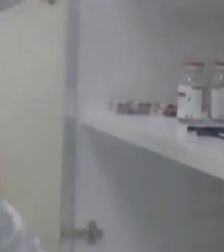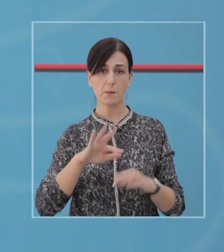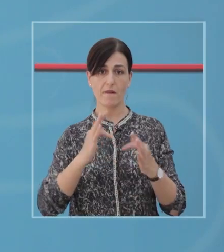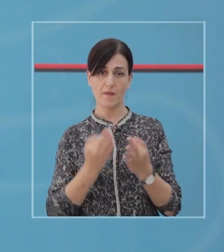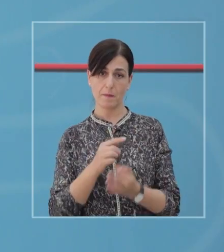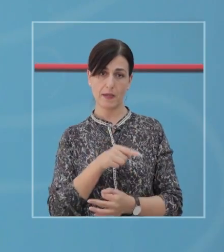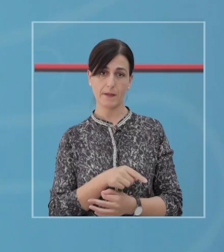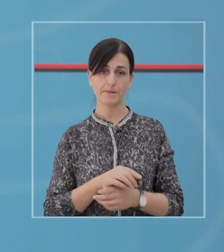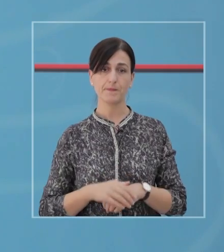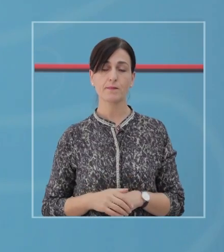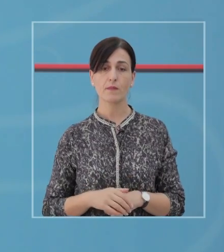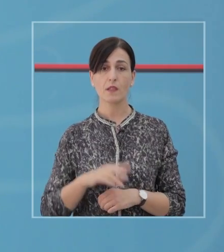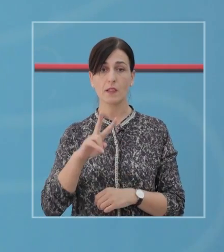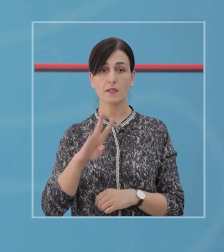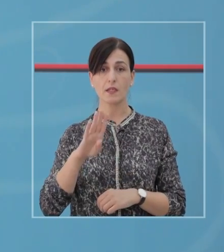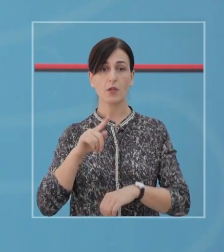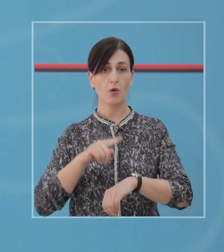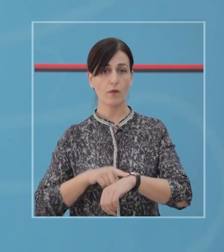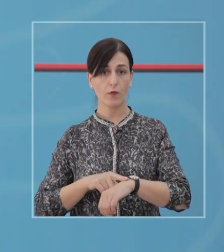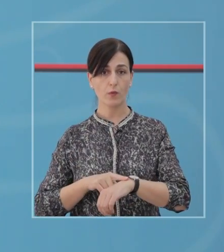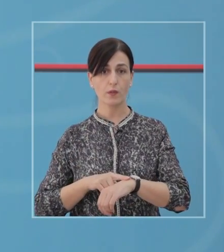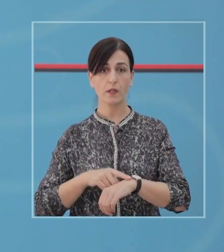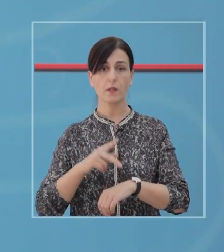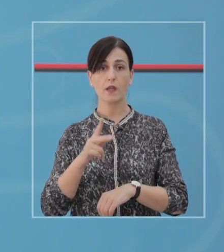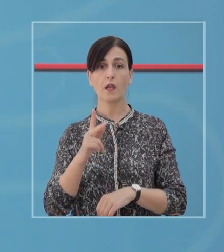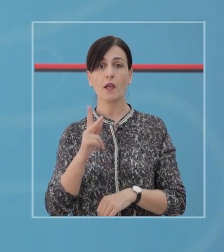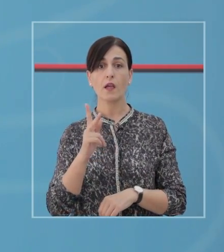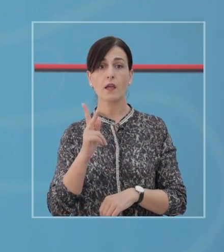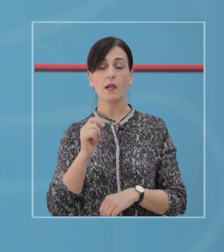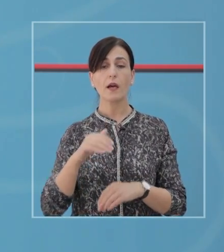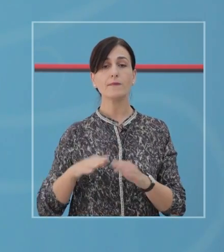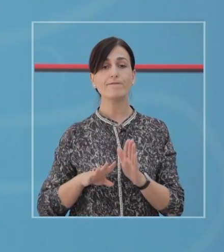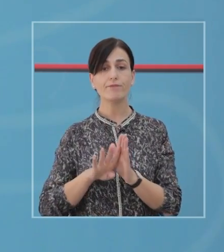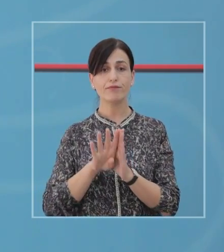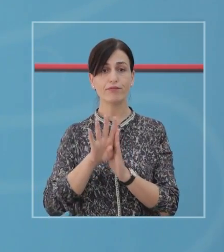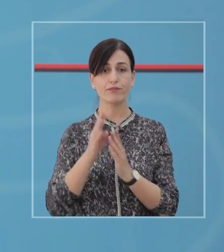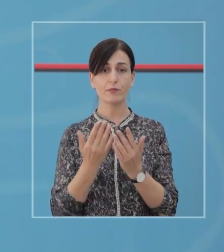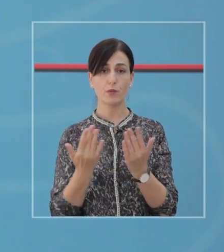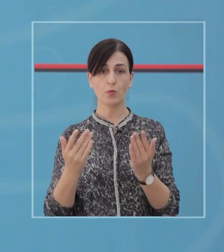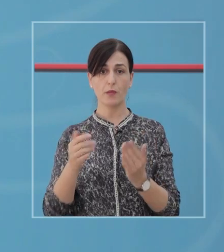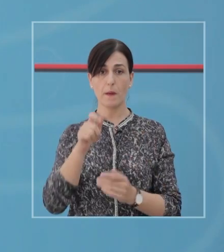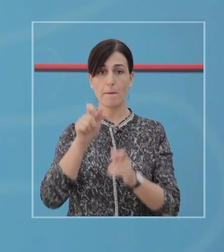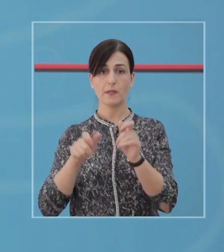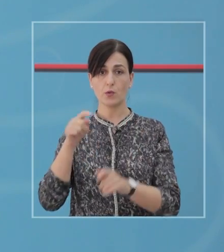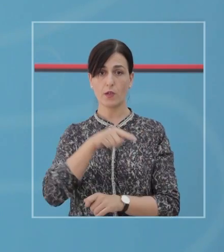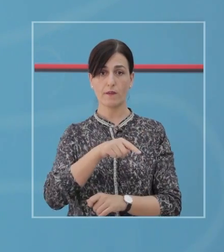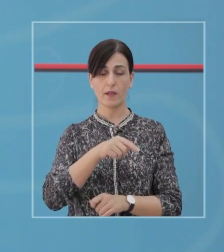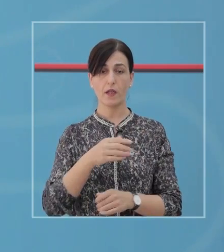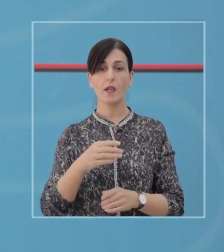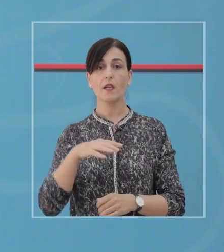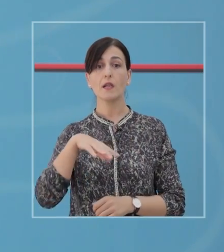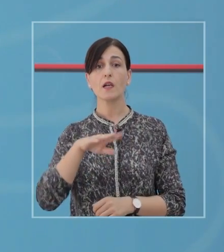Kruj. Në 24 orëve të fundit, ka rritje të të shtruarve në spitalin infektiv. Kemi 64 pacient